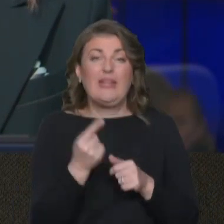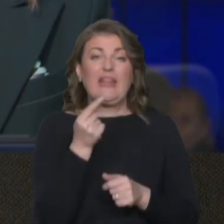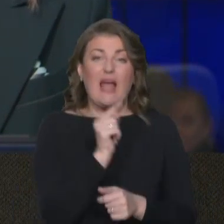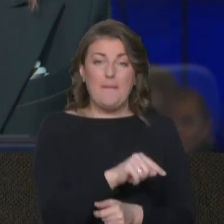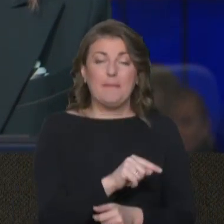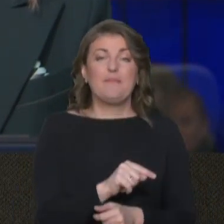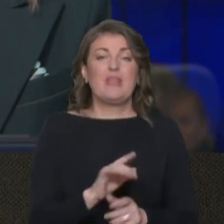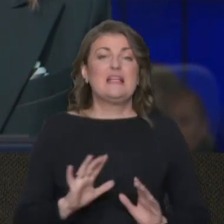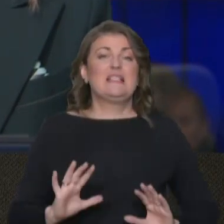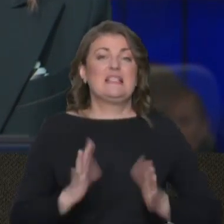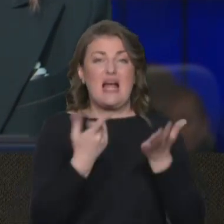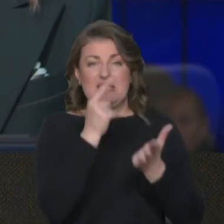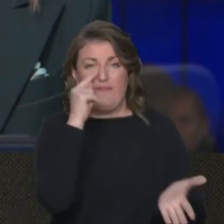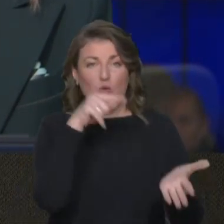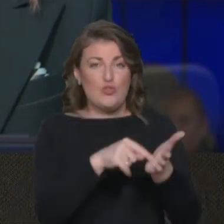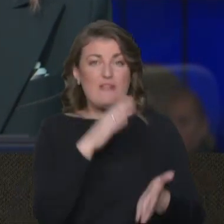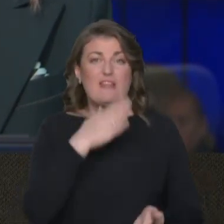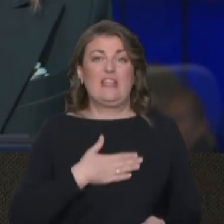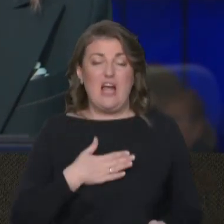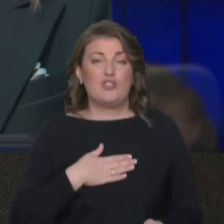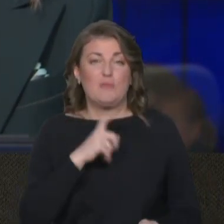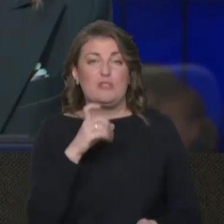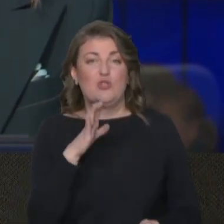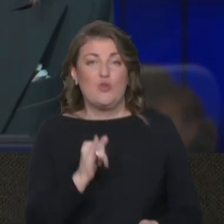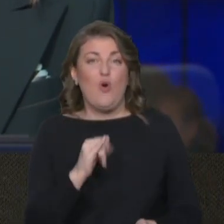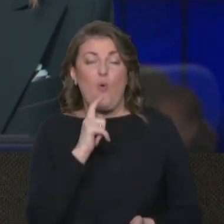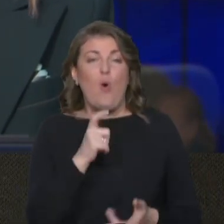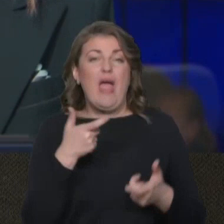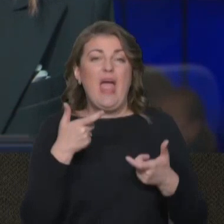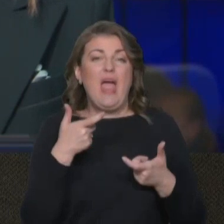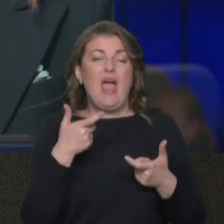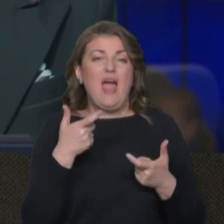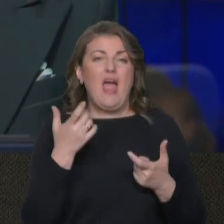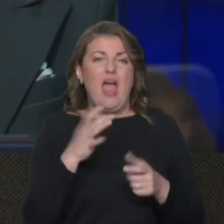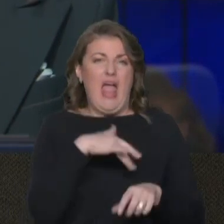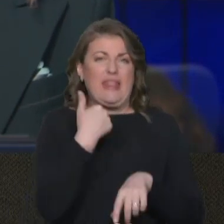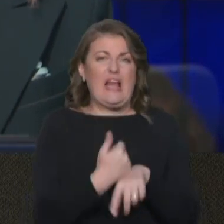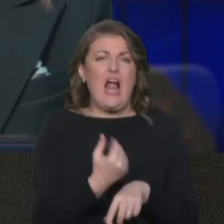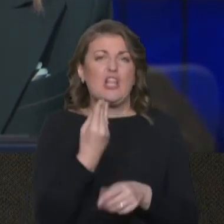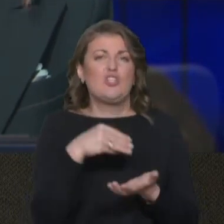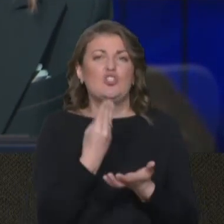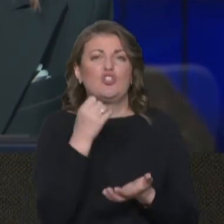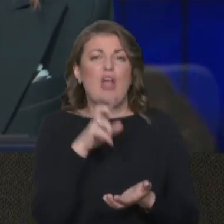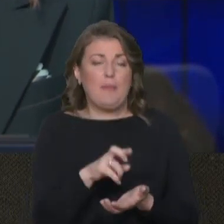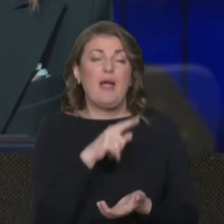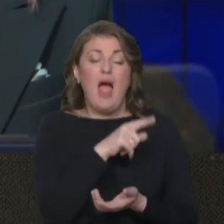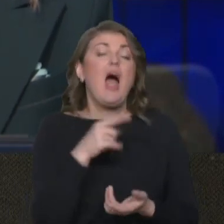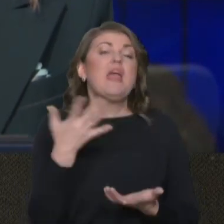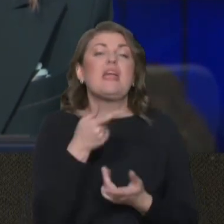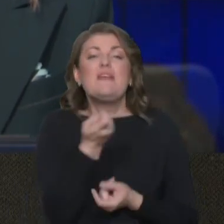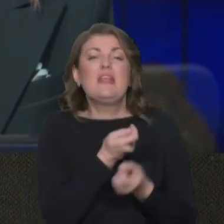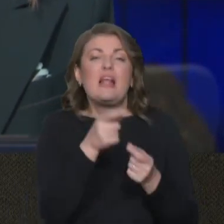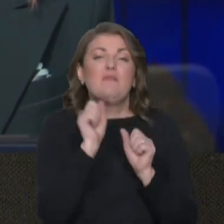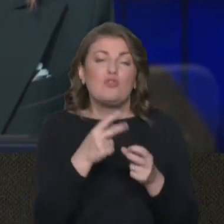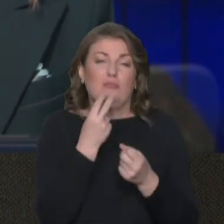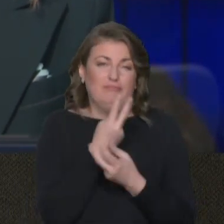там сталося влучання нашими збройними силами у генеральний штаб. Які деталі ви можете оприлюднити